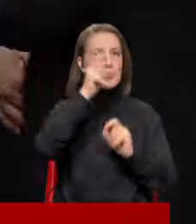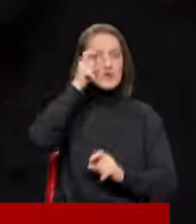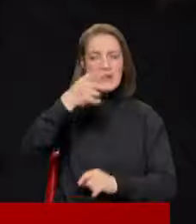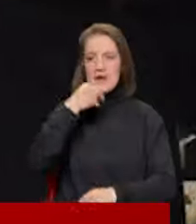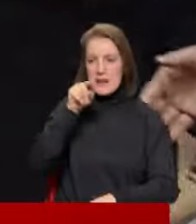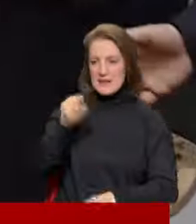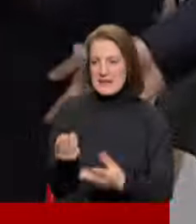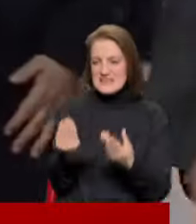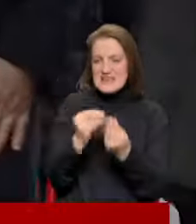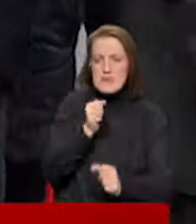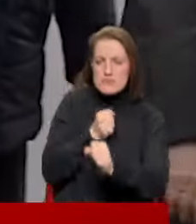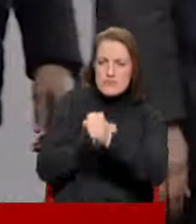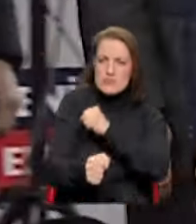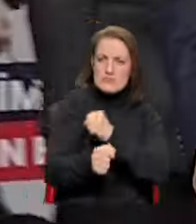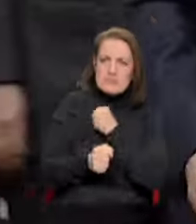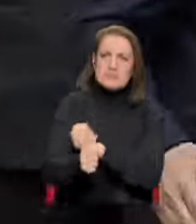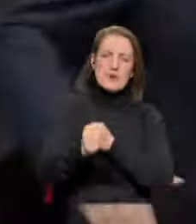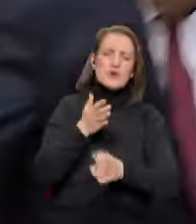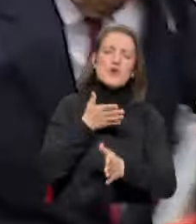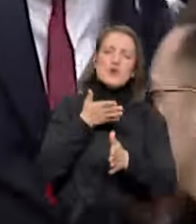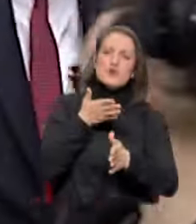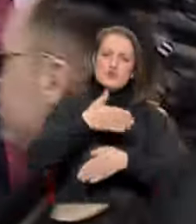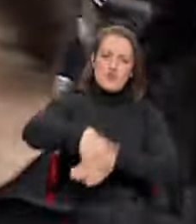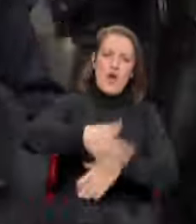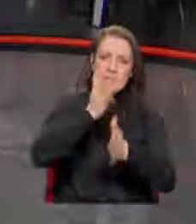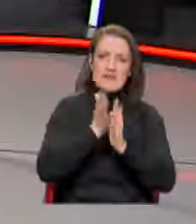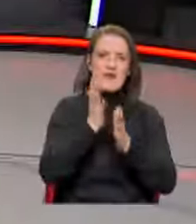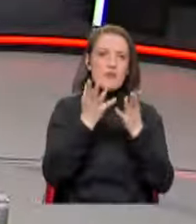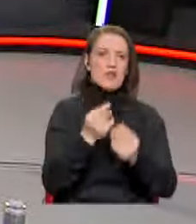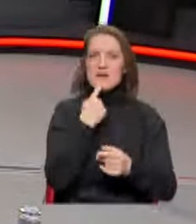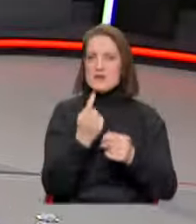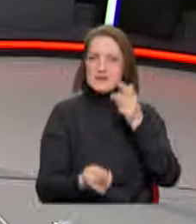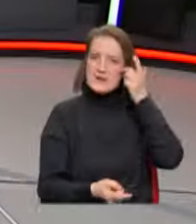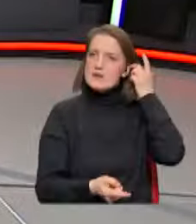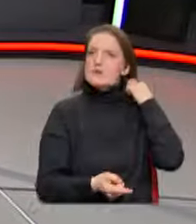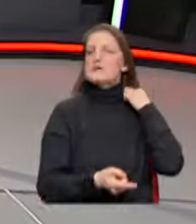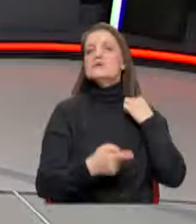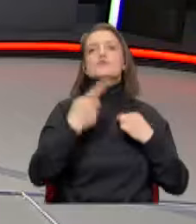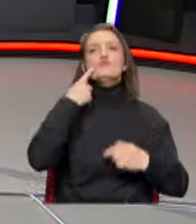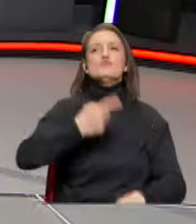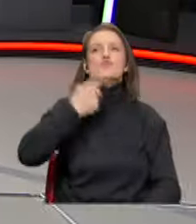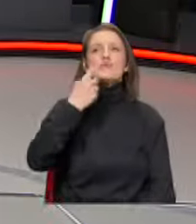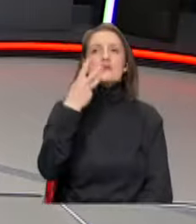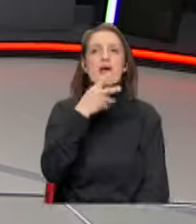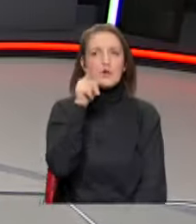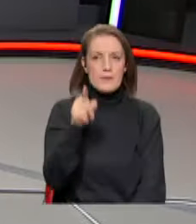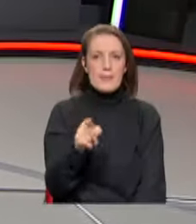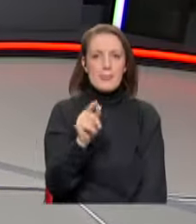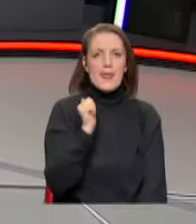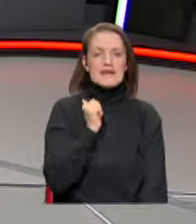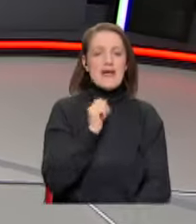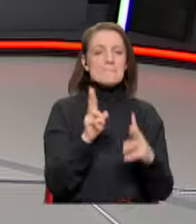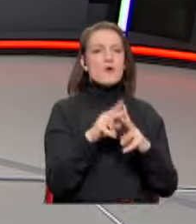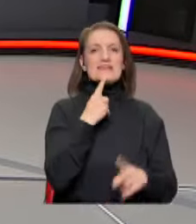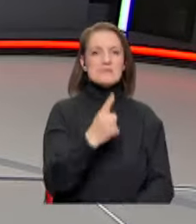emekliye zam mücadelesi sokakta sürecek dedi Cumhurbaşkanı Erdoğan Eee Asker